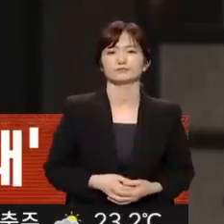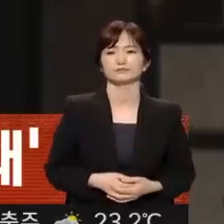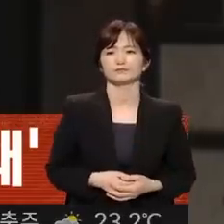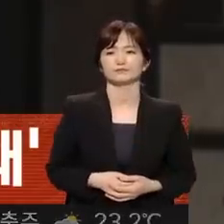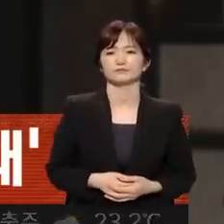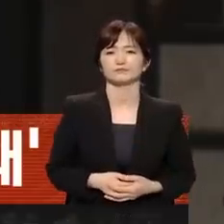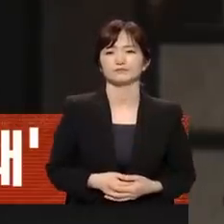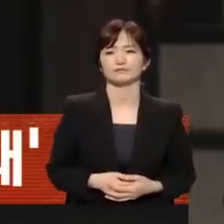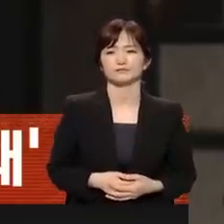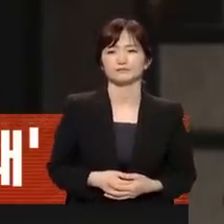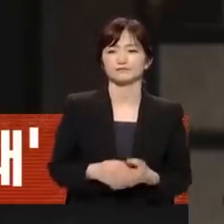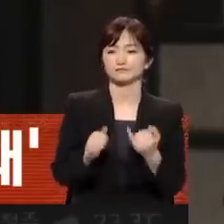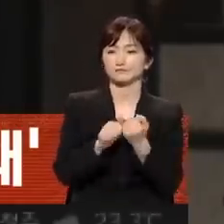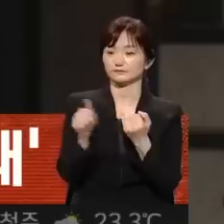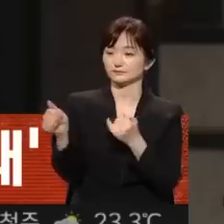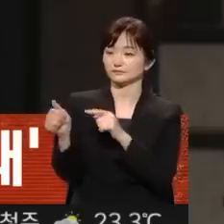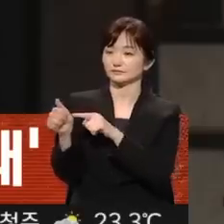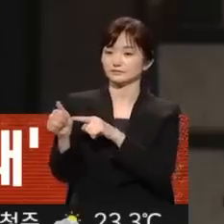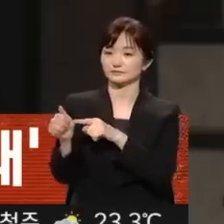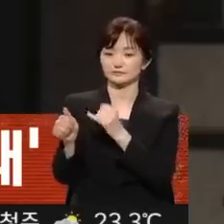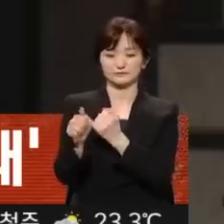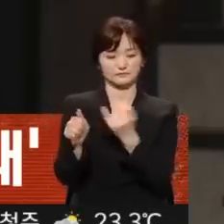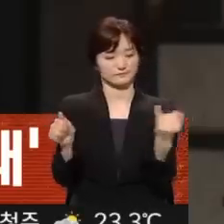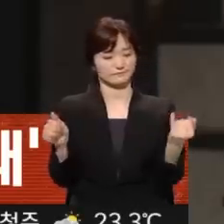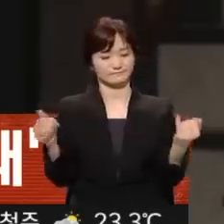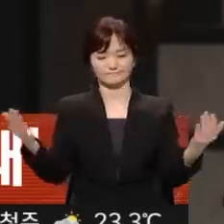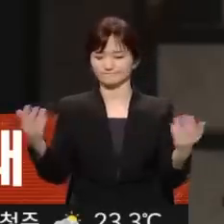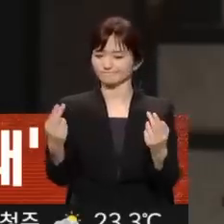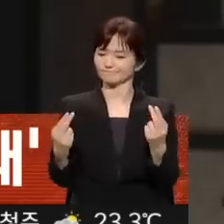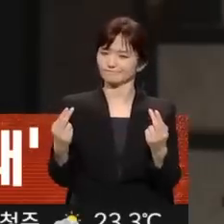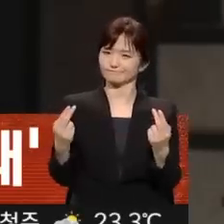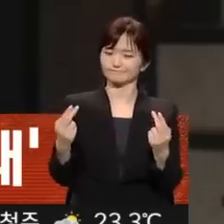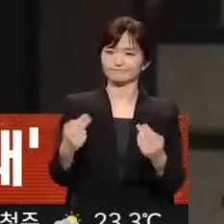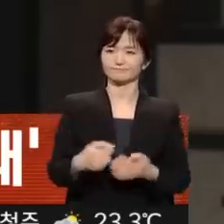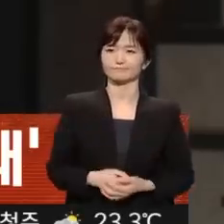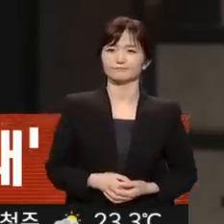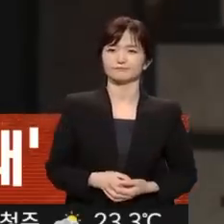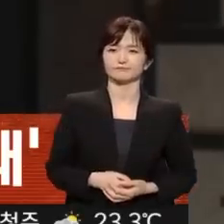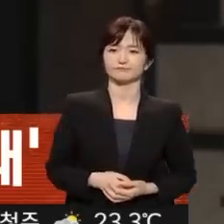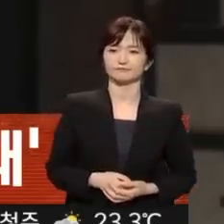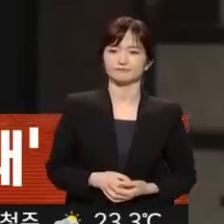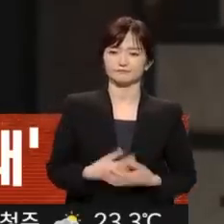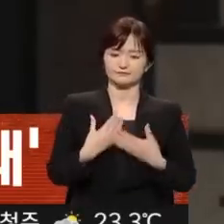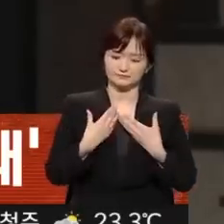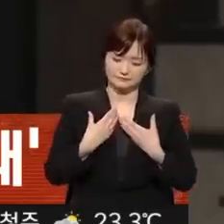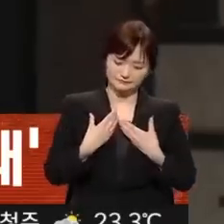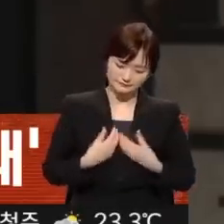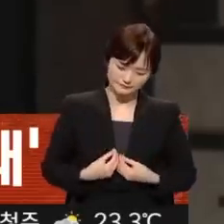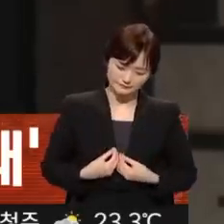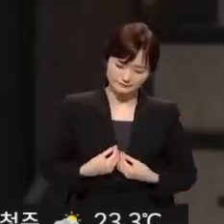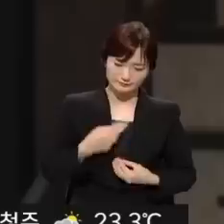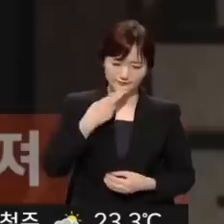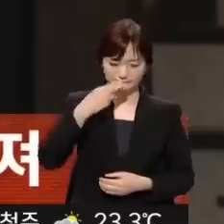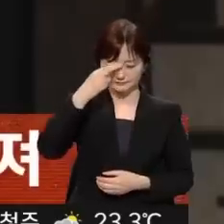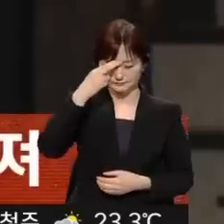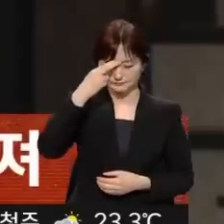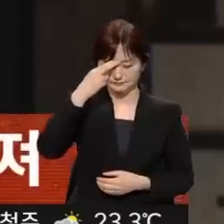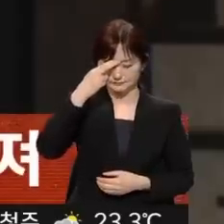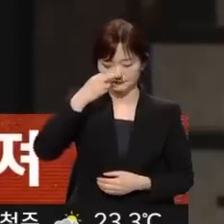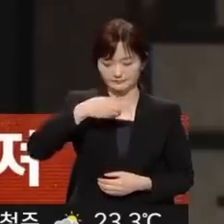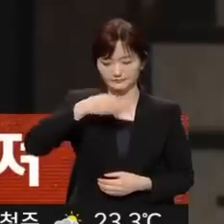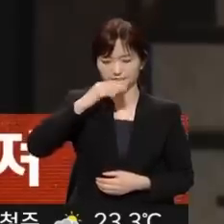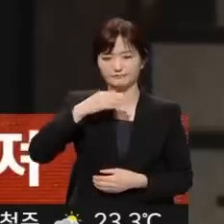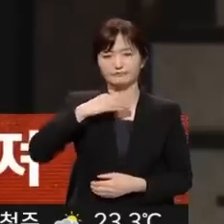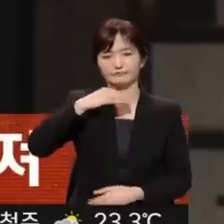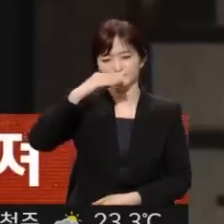그러니까 이때부터 남편은 자기 아내하고 이게 비교를 한 것 같아요. 그래서 상당히 뭐 좌절해가지고 뭐 술독에 빠지고 그러니까